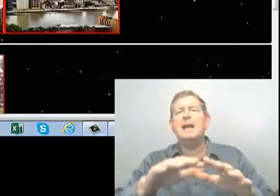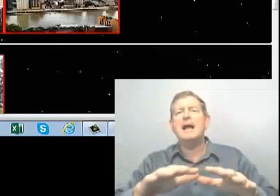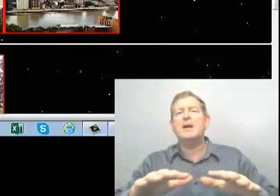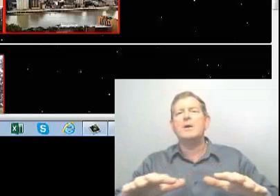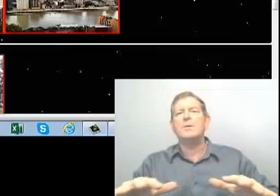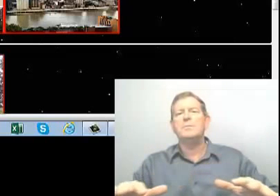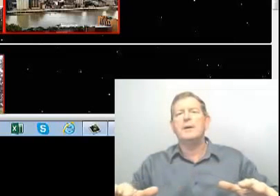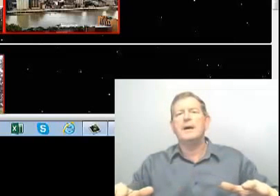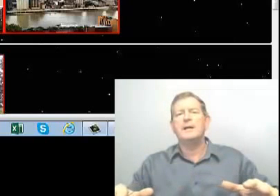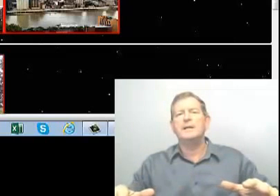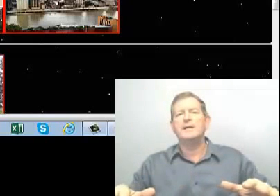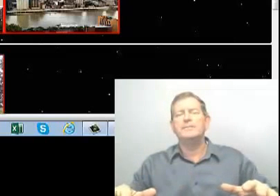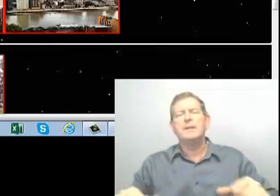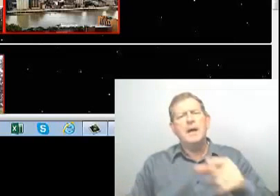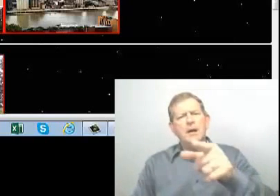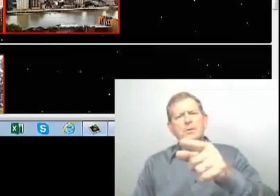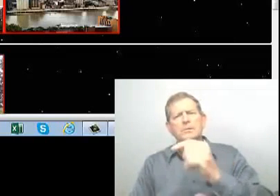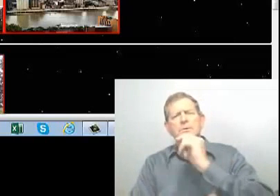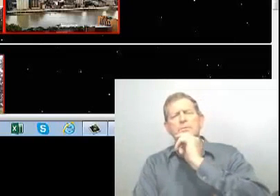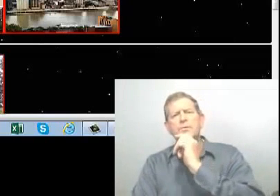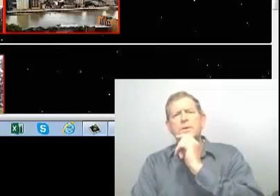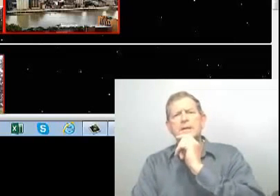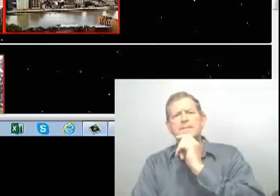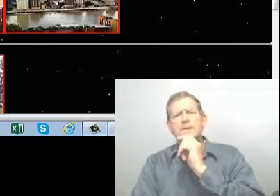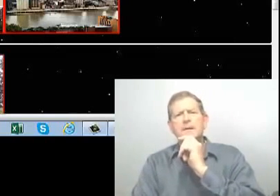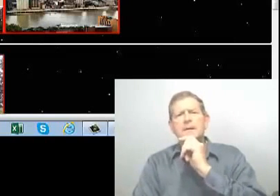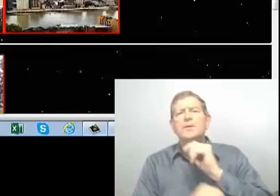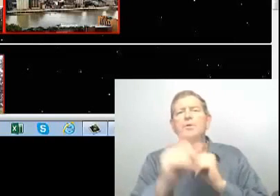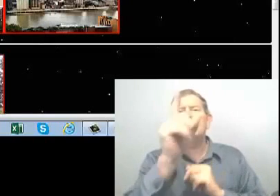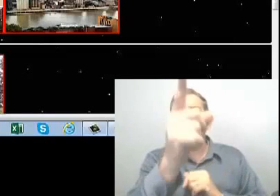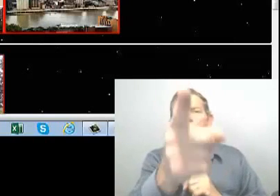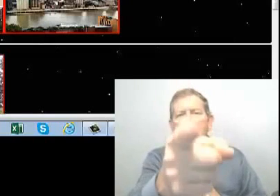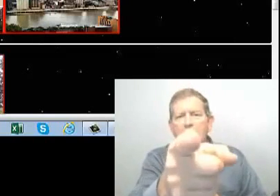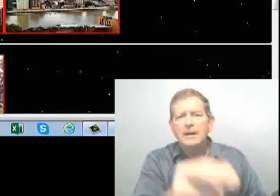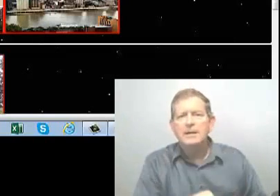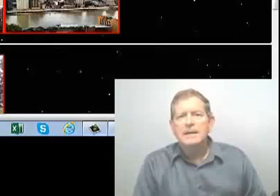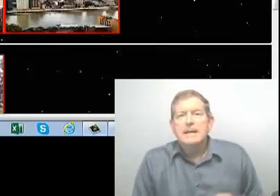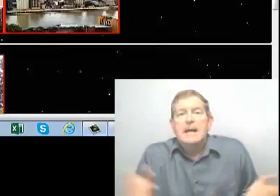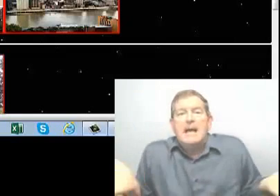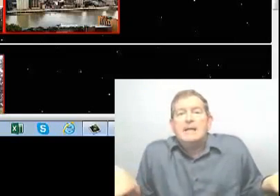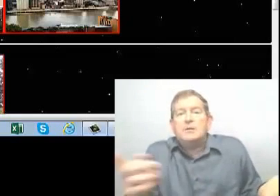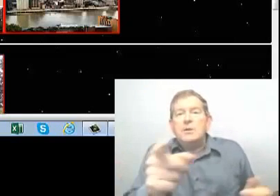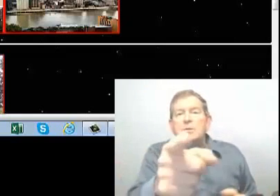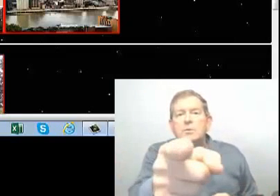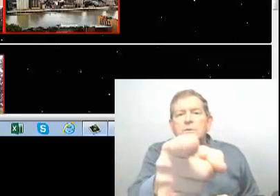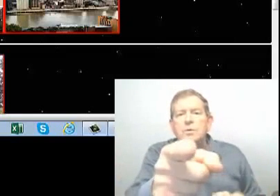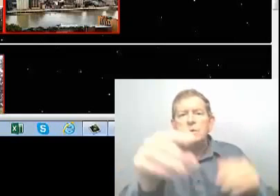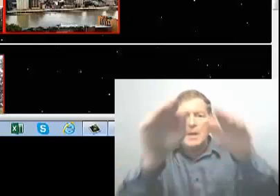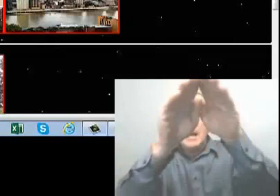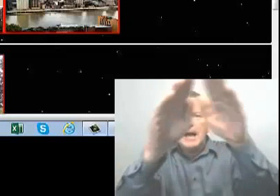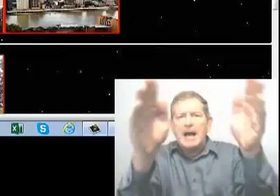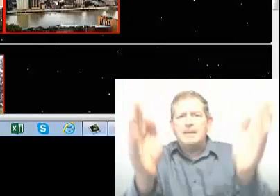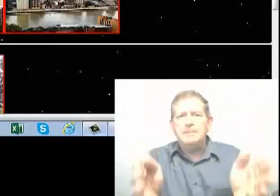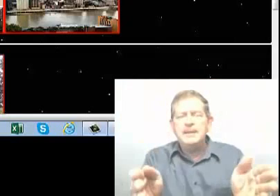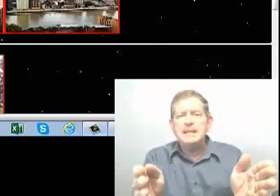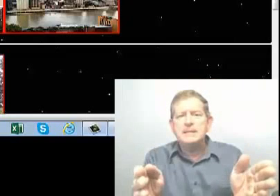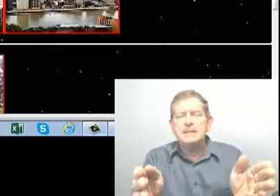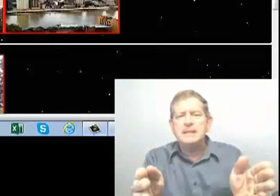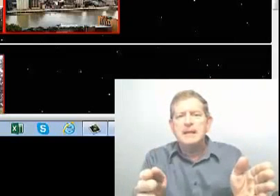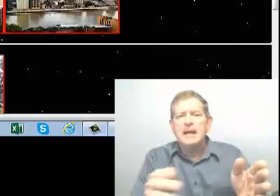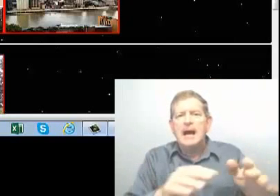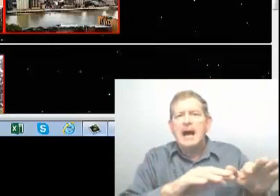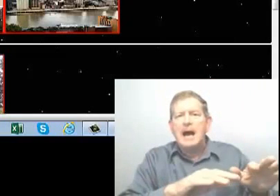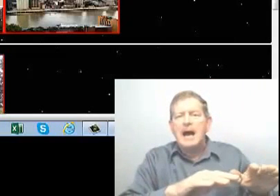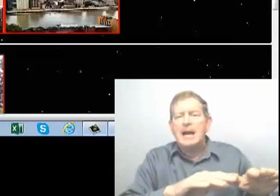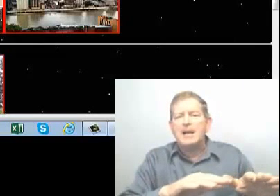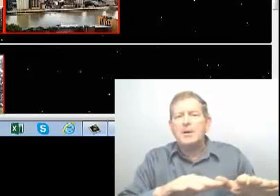à la campagne. Alors, vous, hein, toi, est-ce que tu